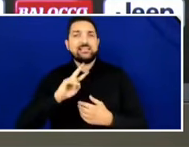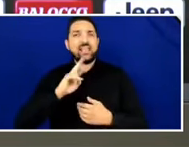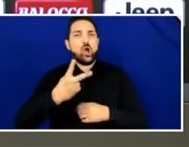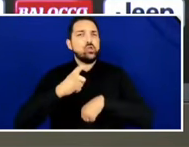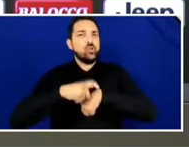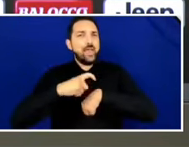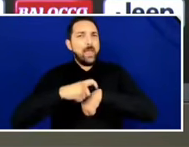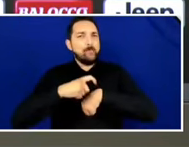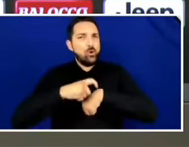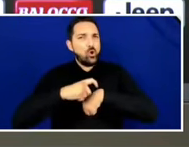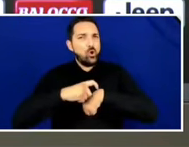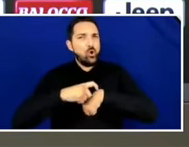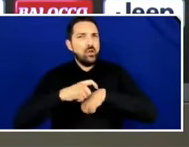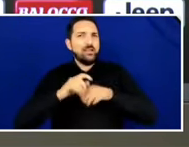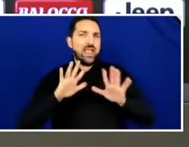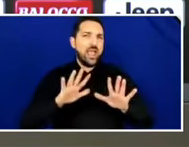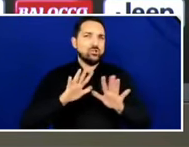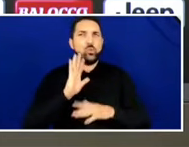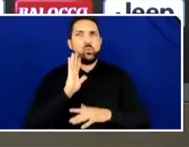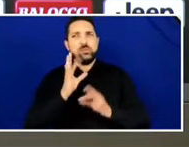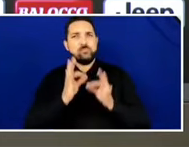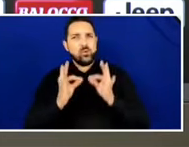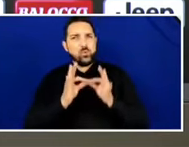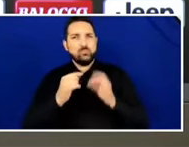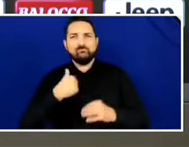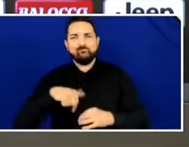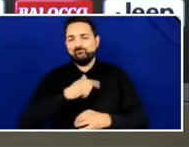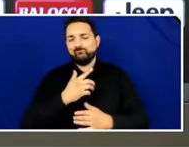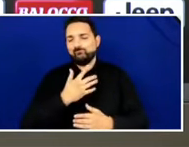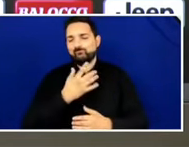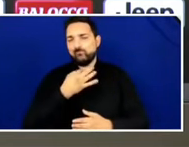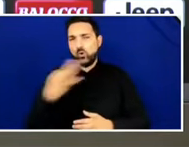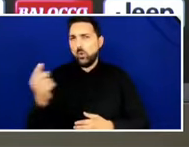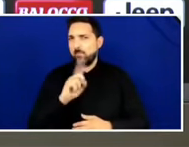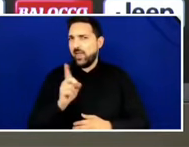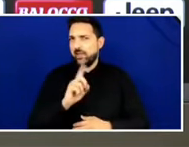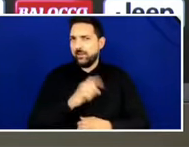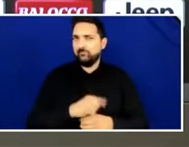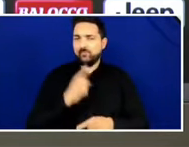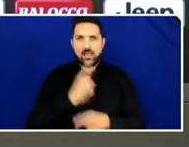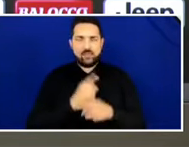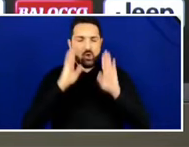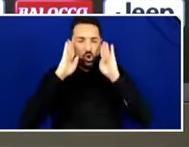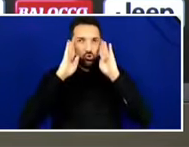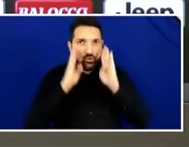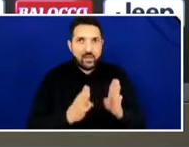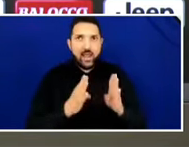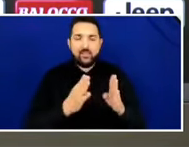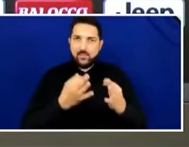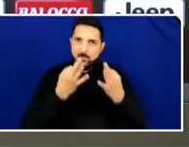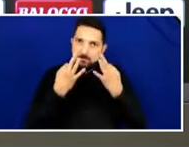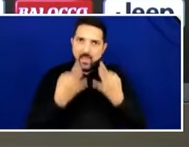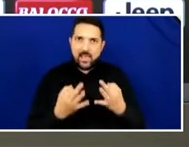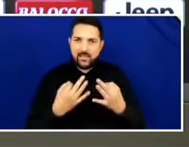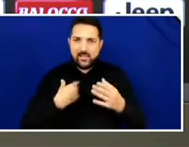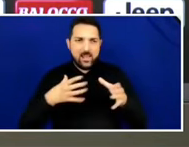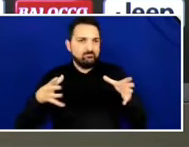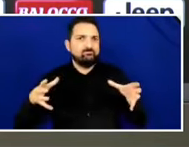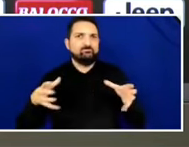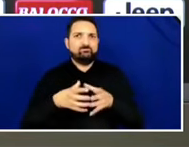tempo dobbiamo gestire meglio sicuramente dobbiamo essere in partita dobbiamo essere dobbiamo unirci di più essere più